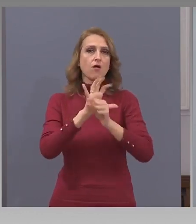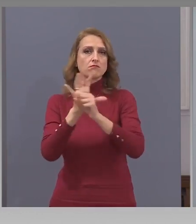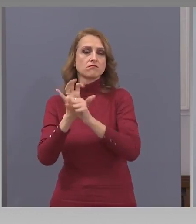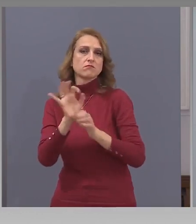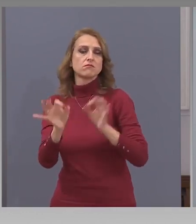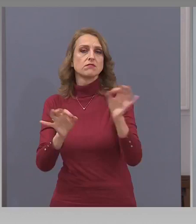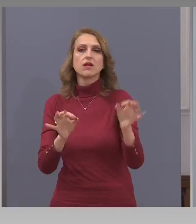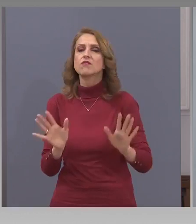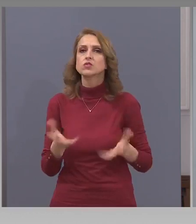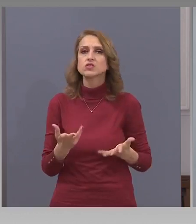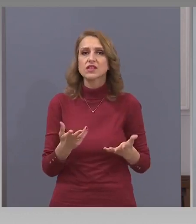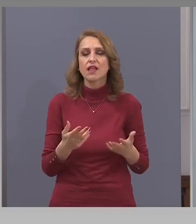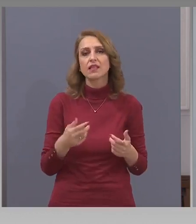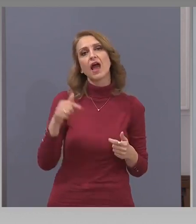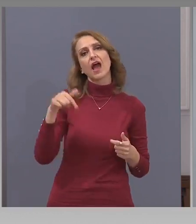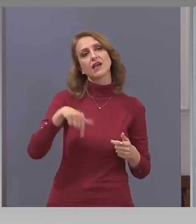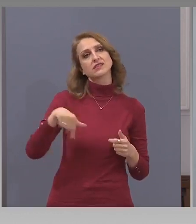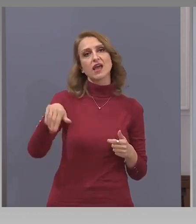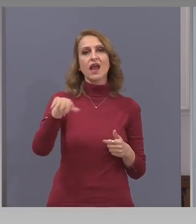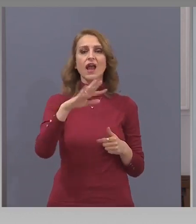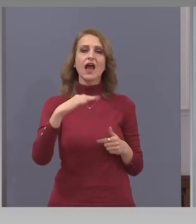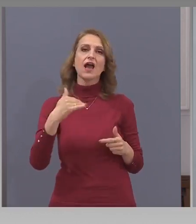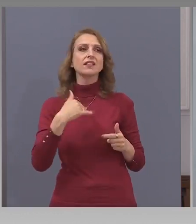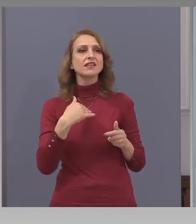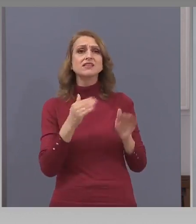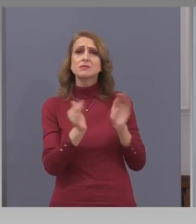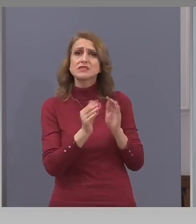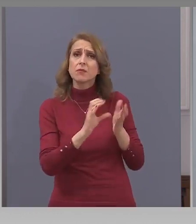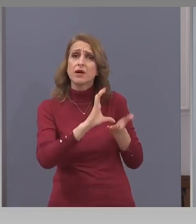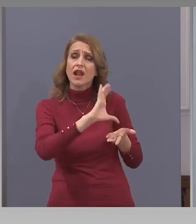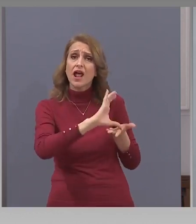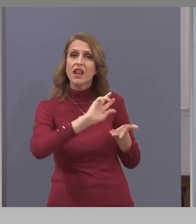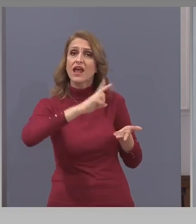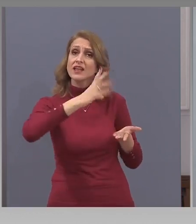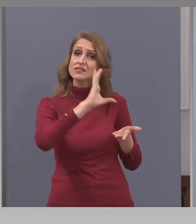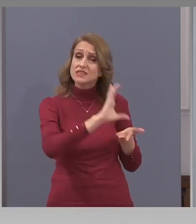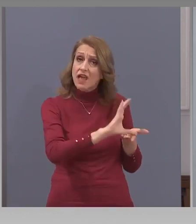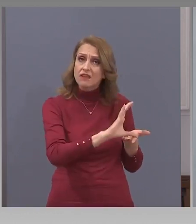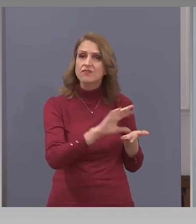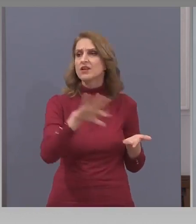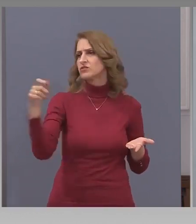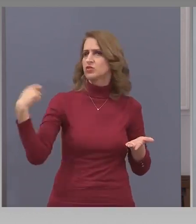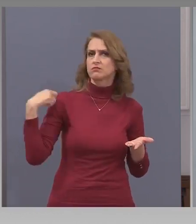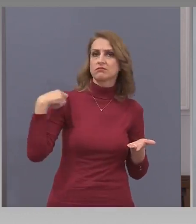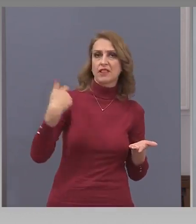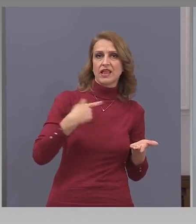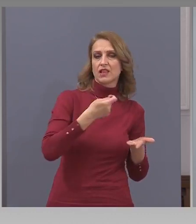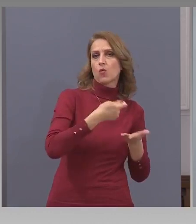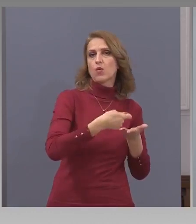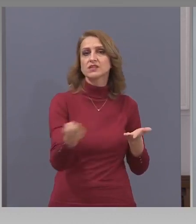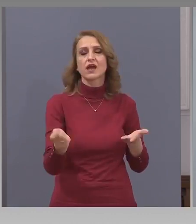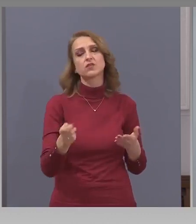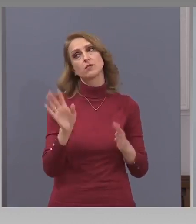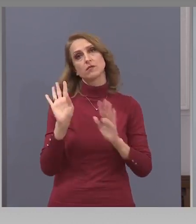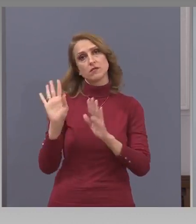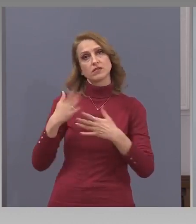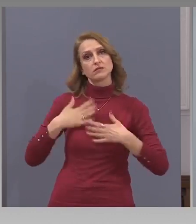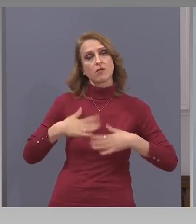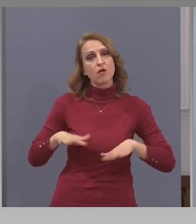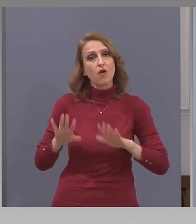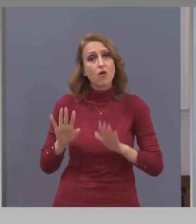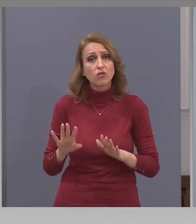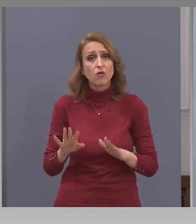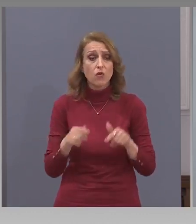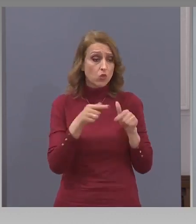Сега викат, ама има резерв фискален да го изхарчат. Ще го изхарчиме, той сам ще изхарчи. Защото за да има за